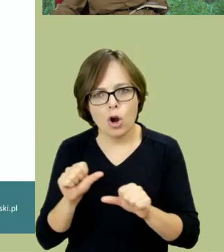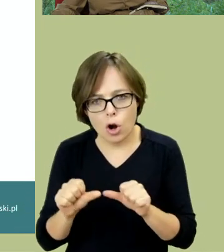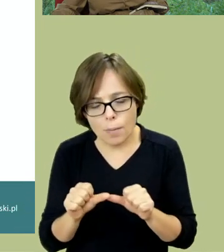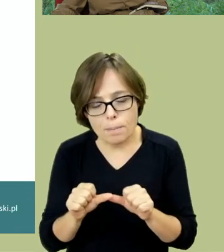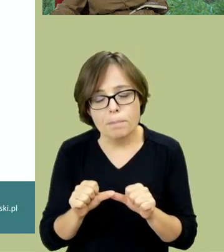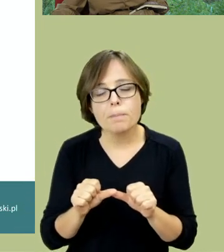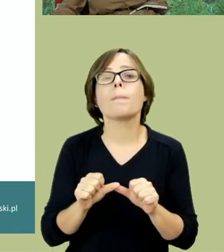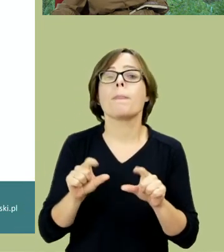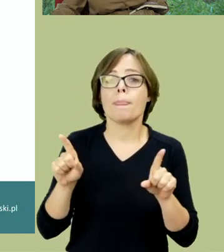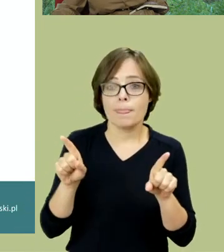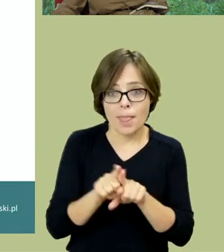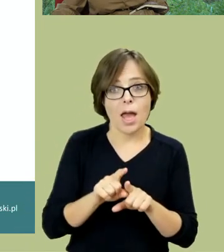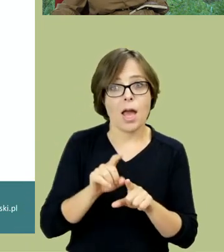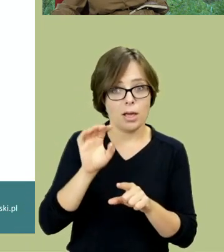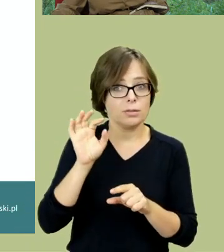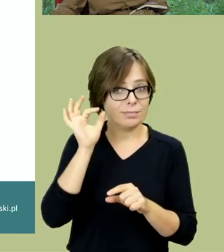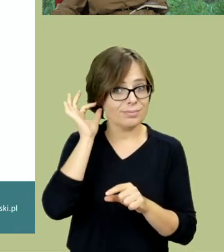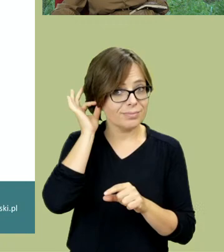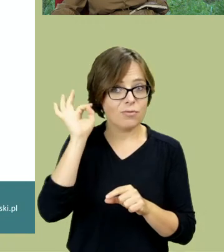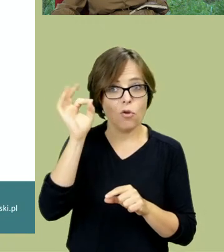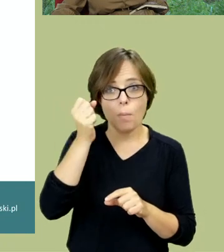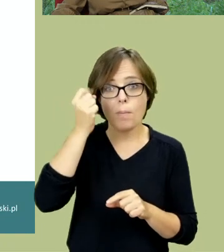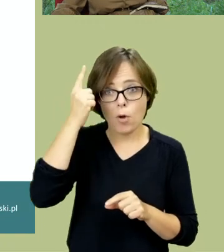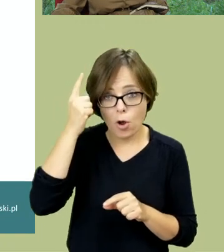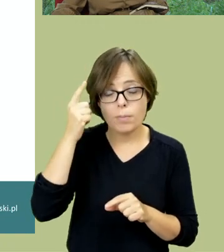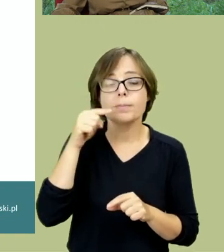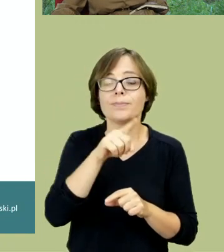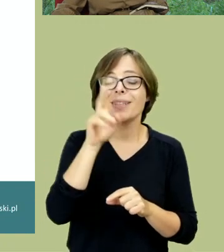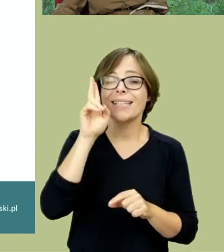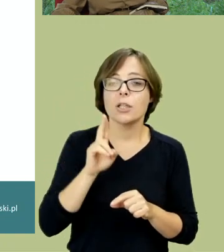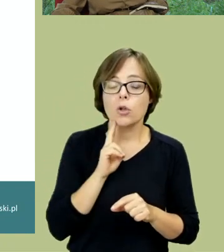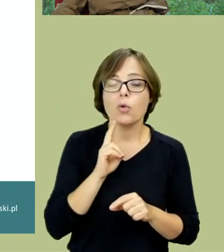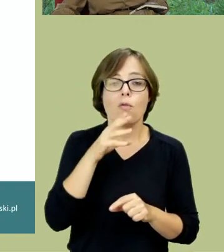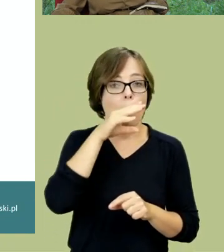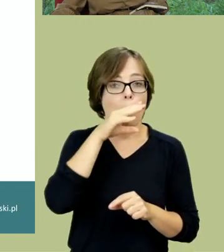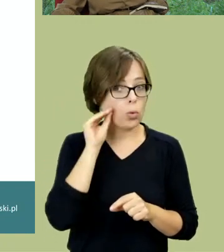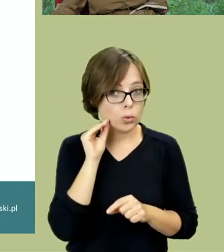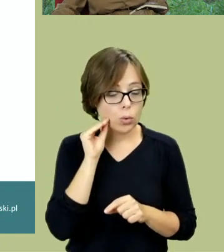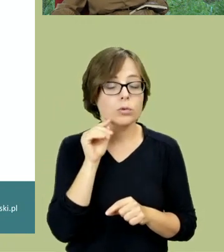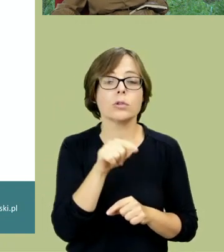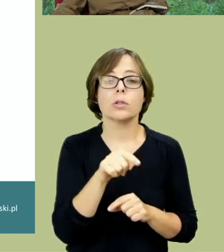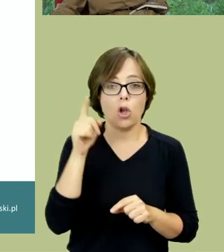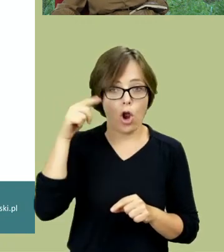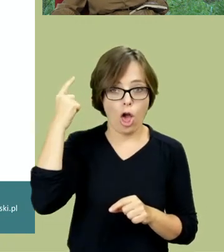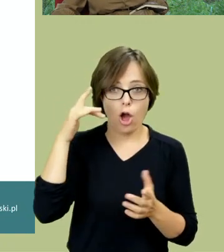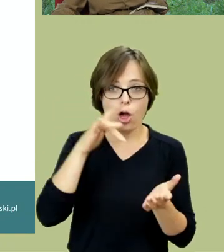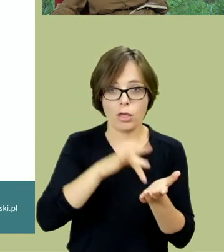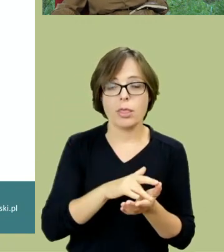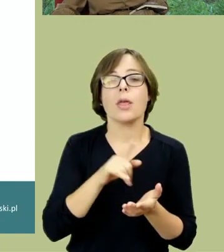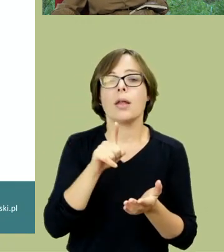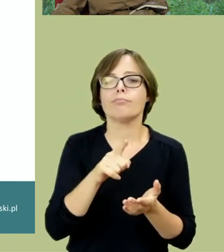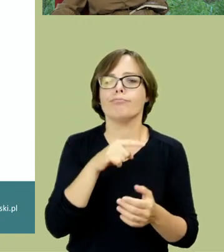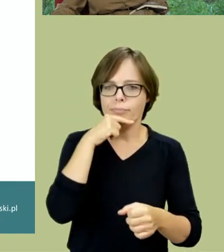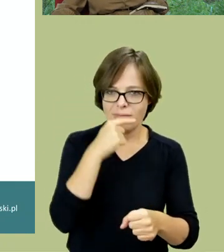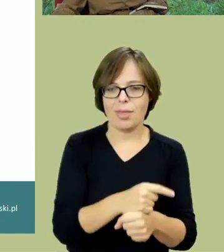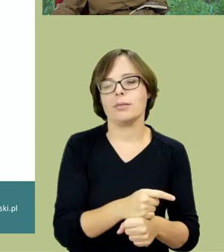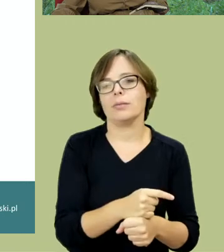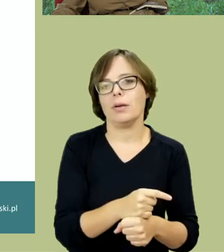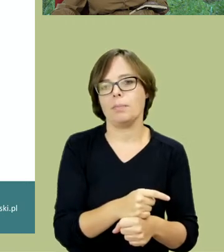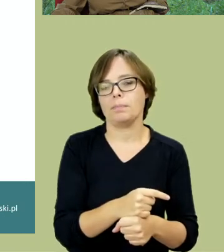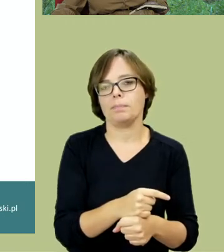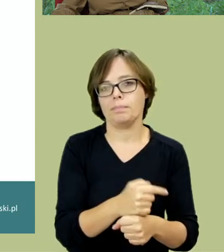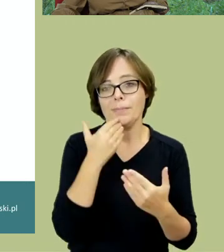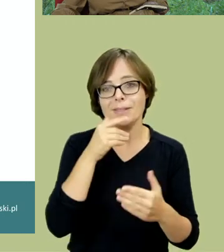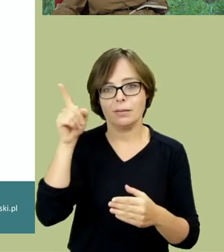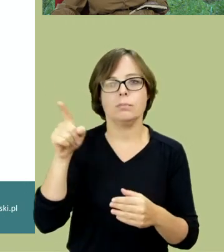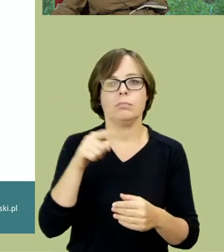z jej inicjatywy podjęta została w Instytucie Józefa Piłsudskiego w Londynie decyzja o tym,